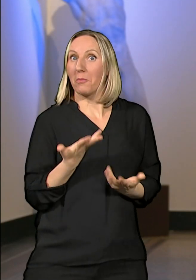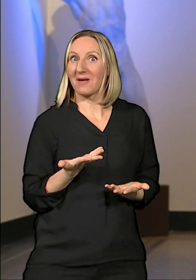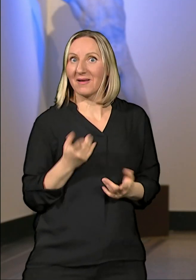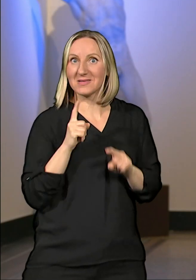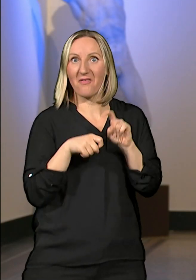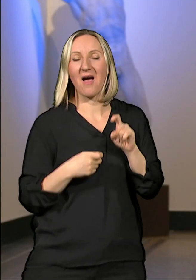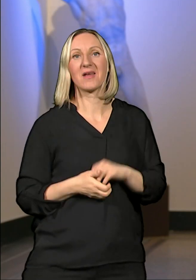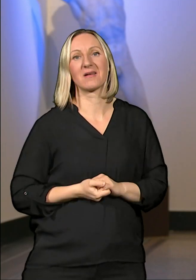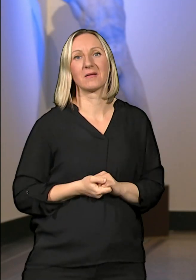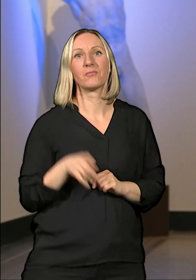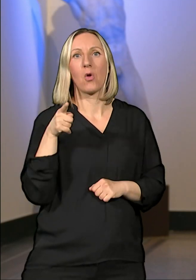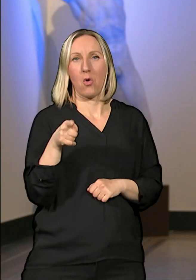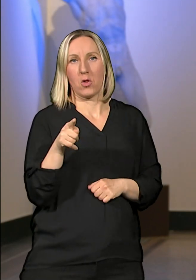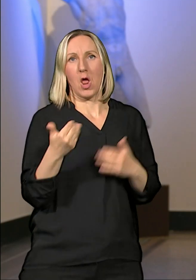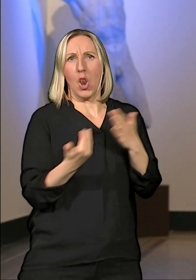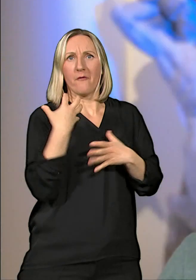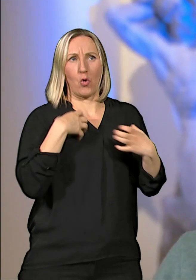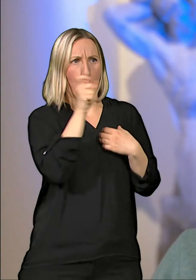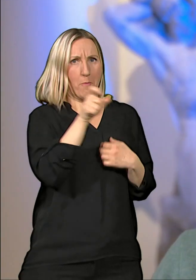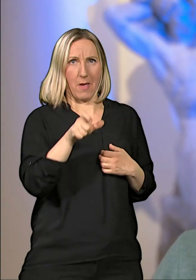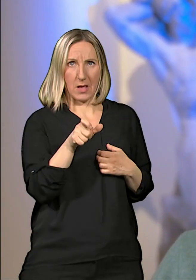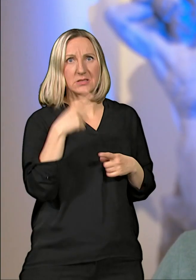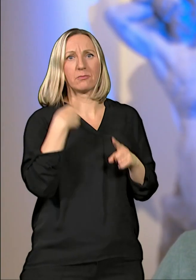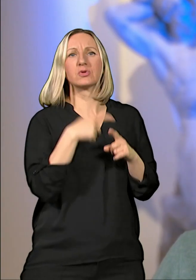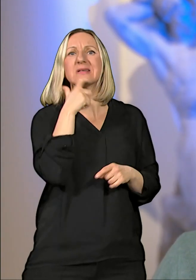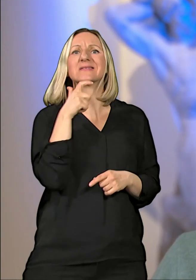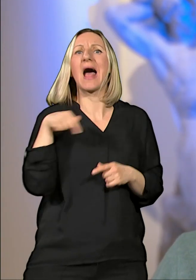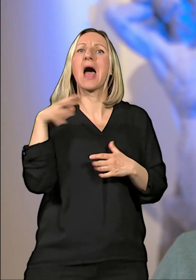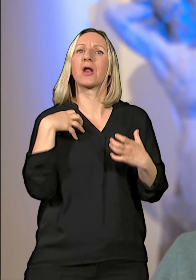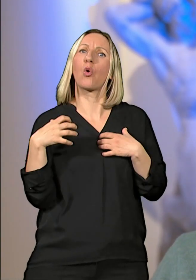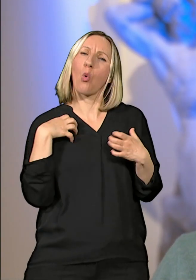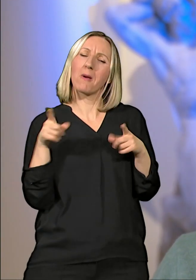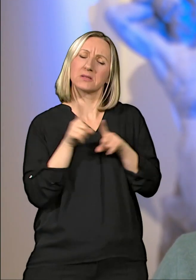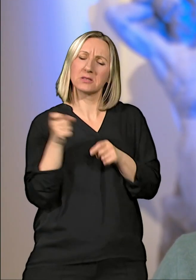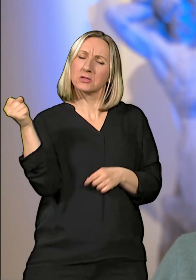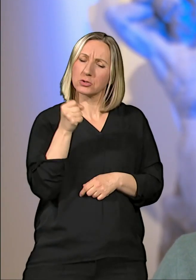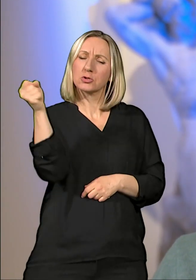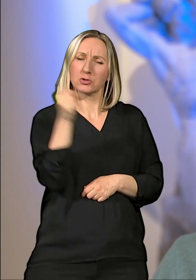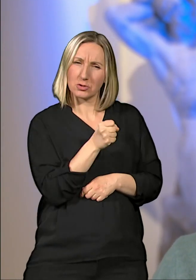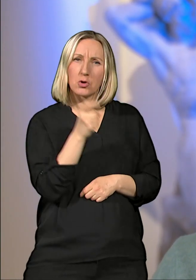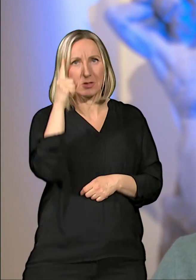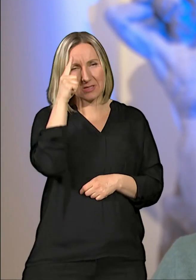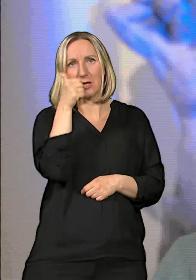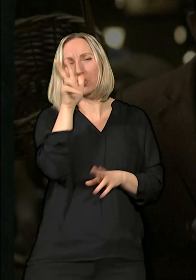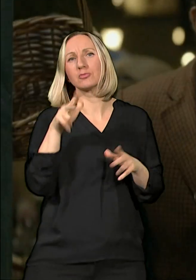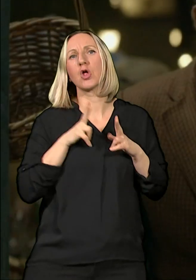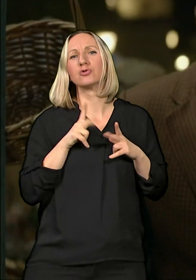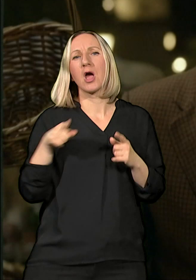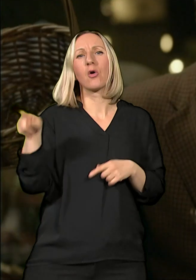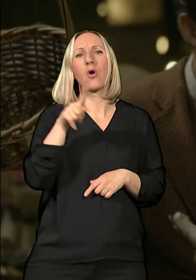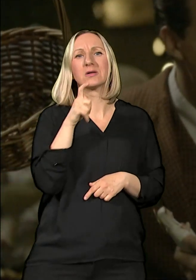je uzeo novu generaciju glumaca i onda ih je okružio starim bardovima sa kojima je radio i zna šta od njih može da očekuje.